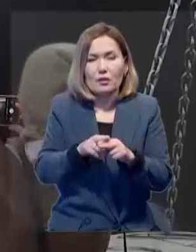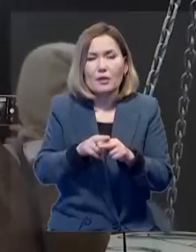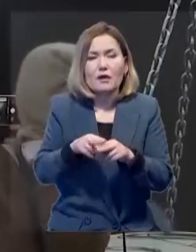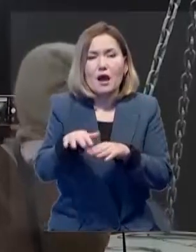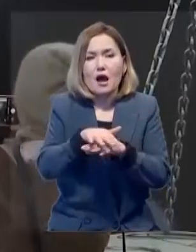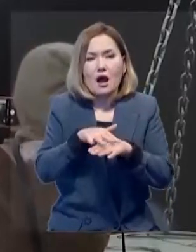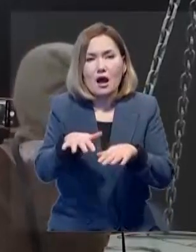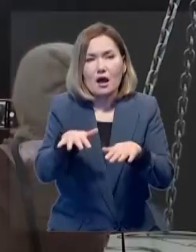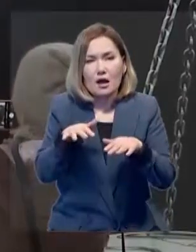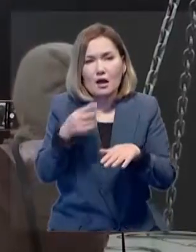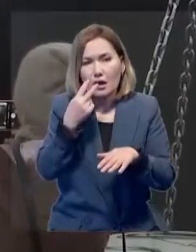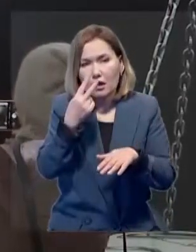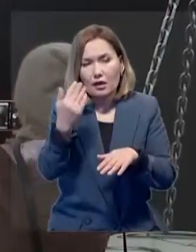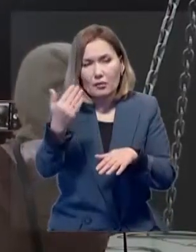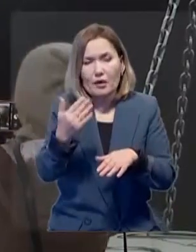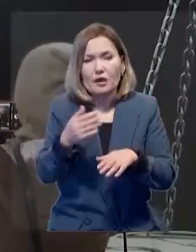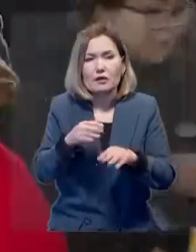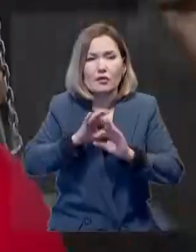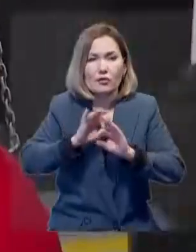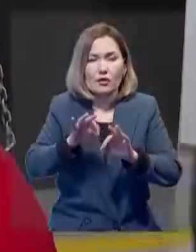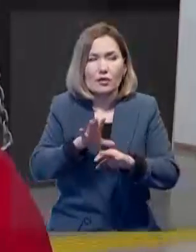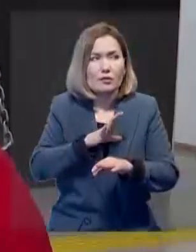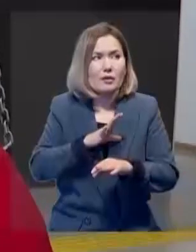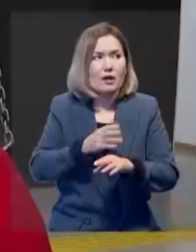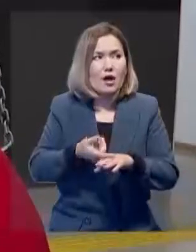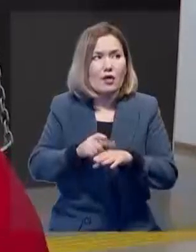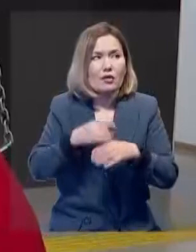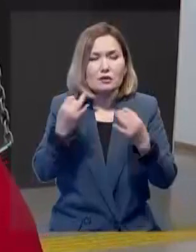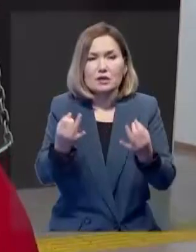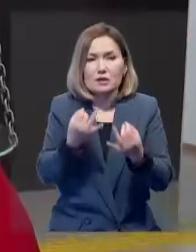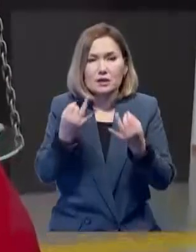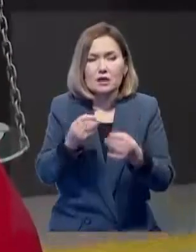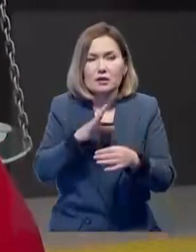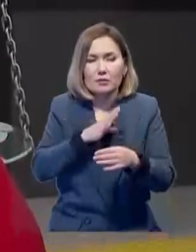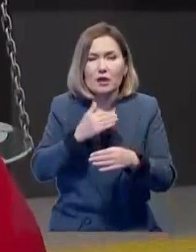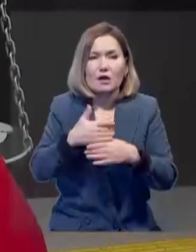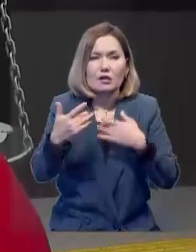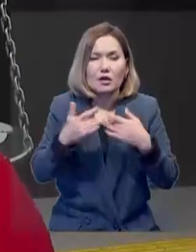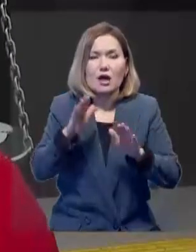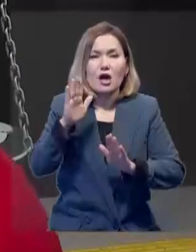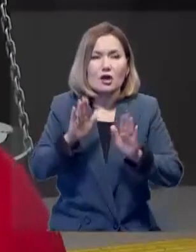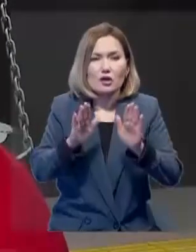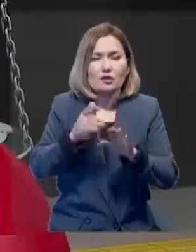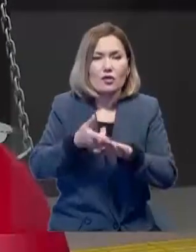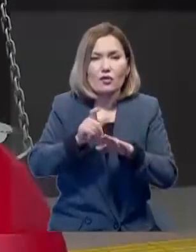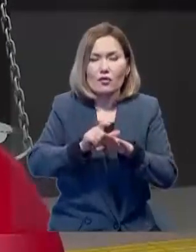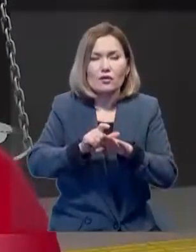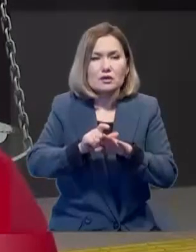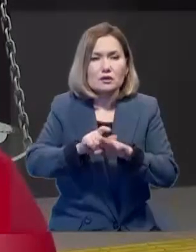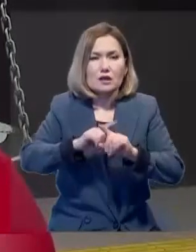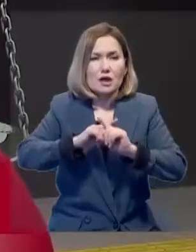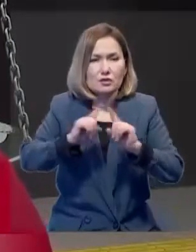көрерменге қойылымды жеткізгім келді. Бүгінгі қойылым өте керемет. Режиссердің қолтаңбасы өте қатты